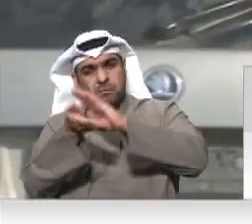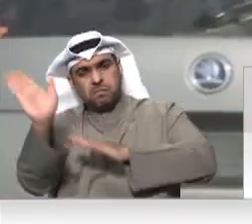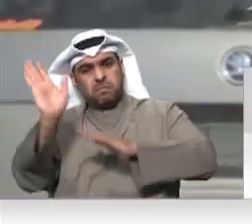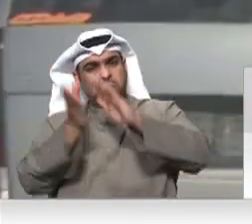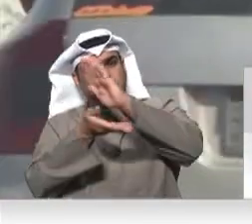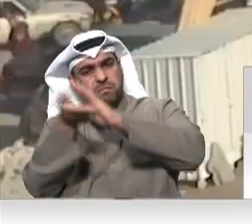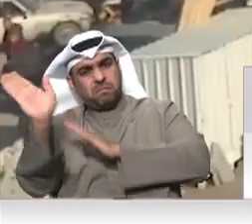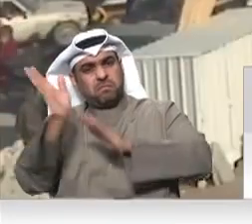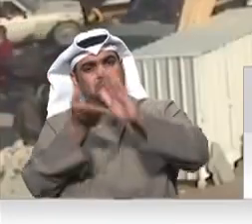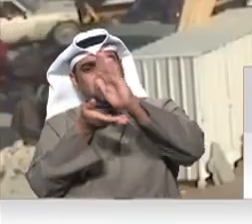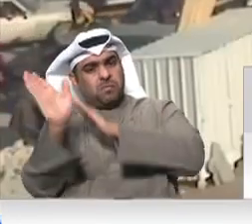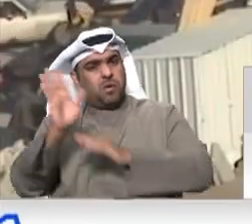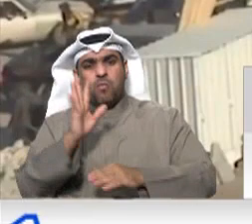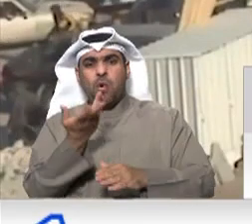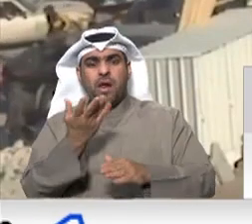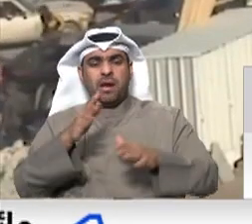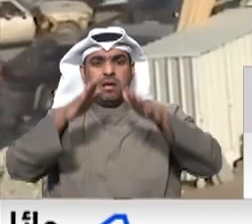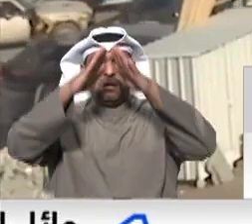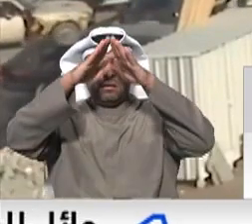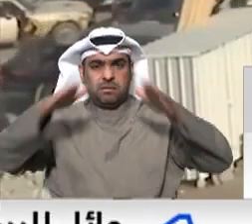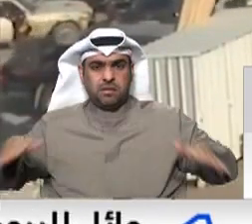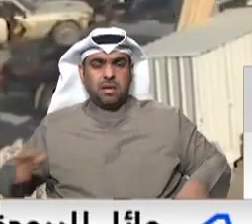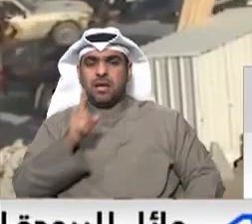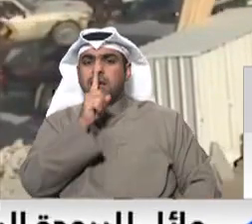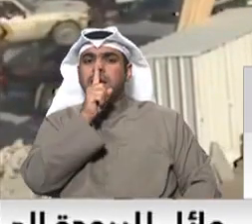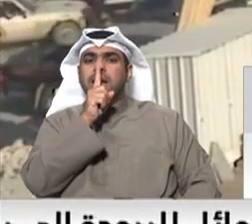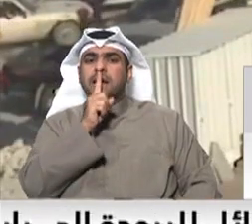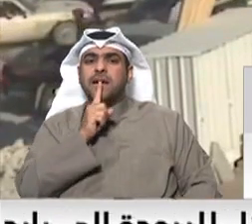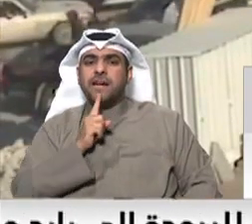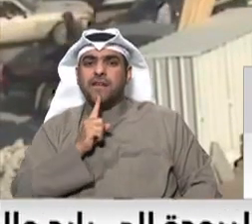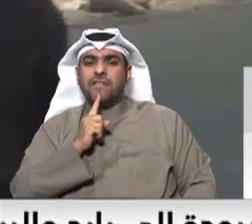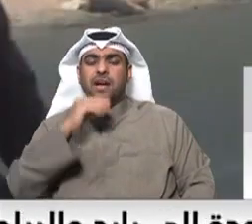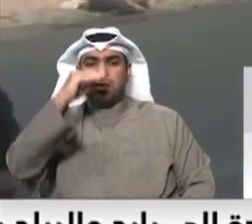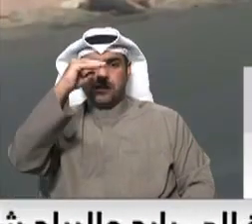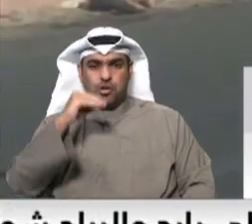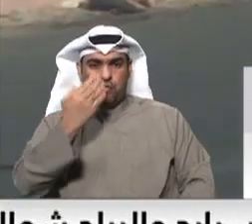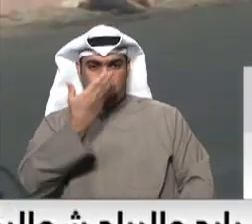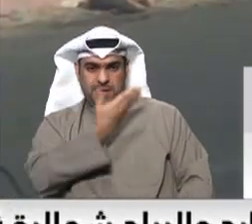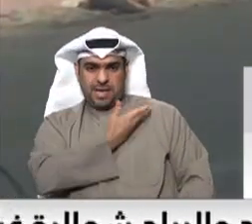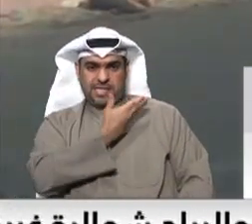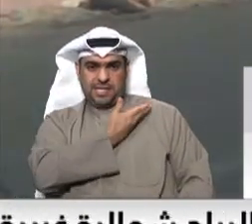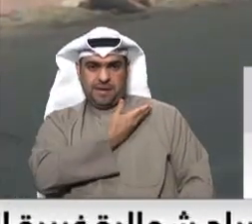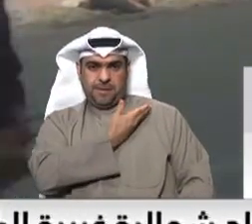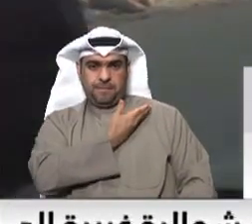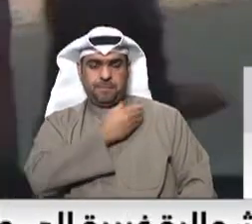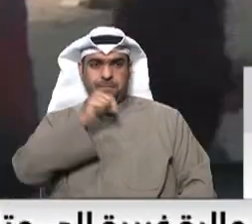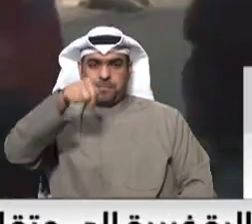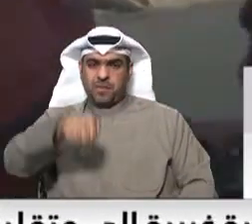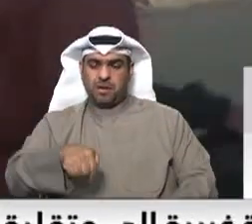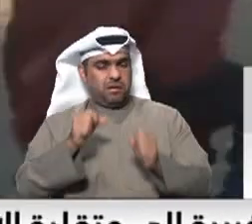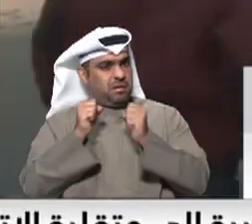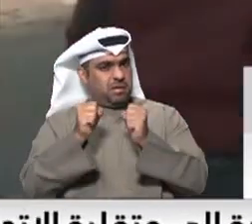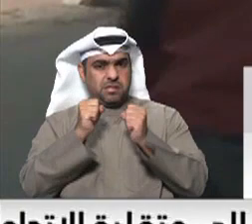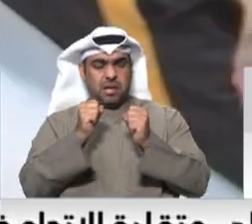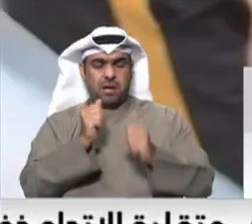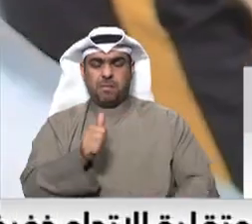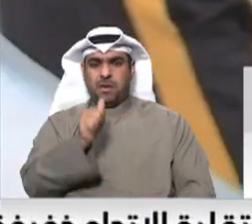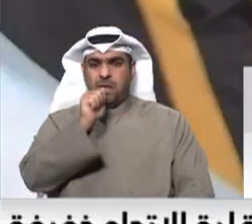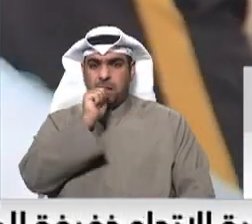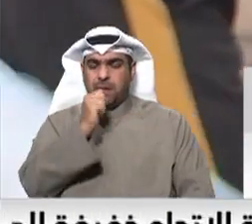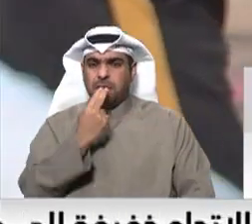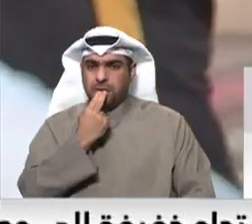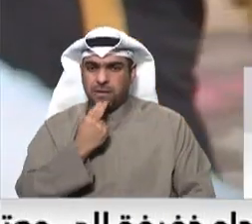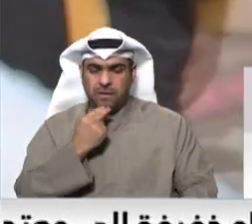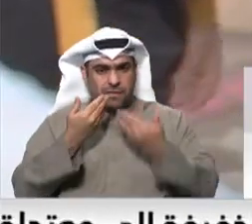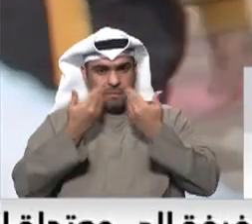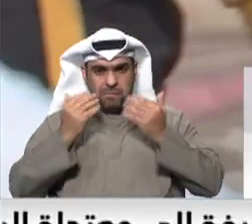مخيمات بسيطة تفتقر لأدنى مقومات الحياة الأساسية، حيث يعانون ظروفا قاسية جدا